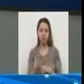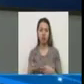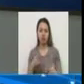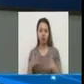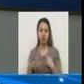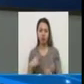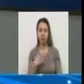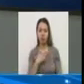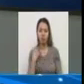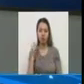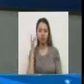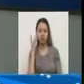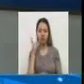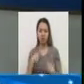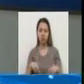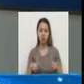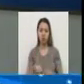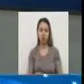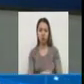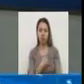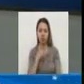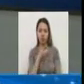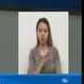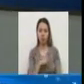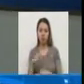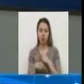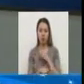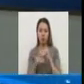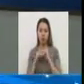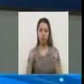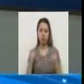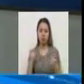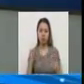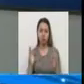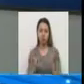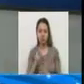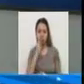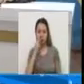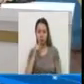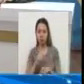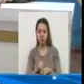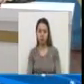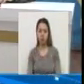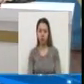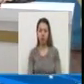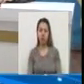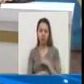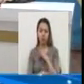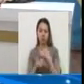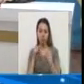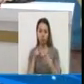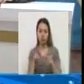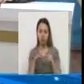іс-шаралар үнемі ұйымдастырылып тұрады. Бұрынғы жылдармен салыстырғанда жемқорлық деңгейі айтарлықтай төмендегені байқалады. Сыбайлас жемқорлыққа